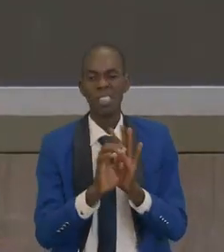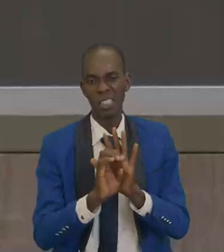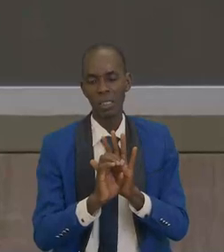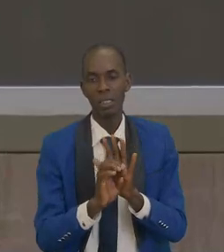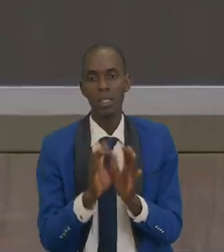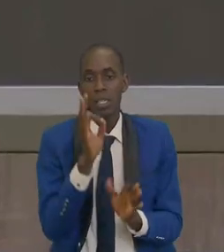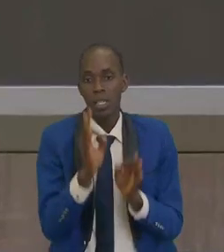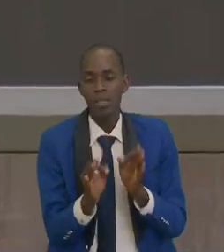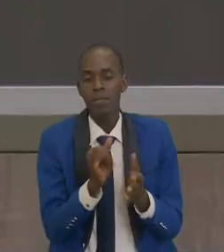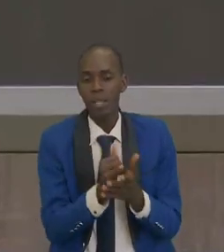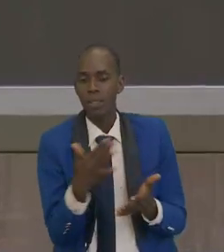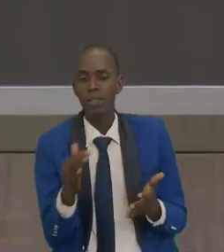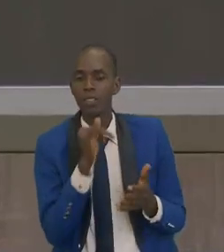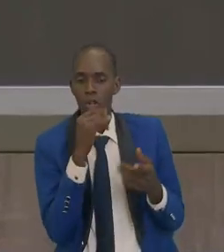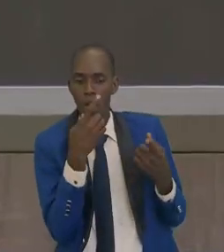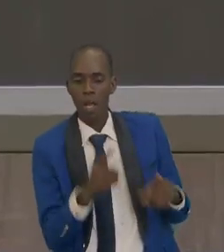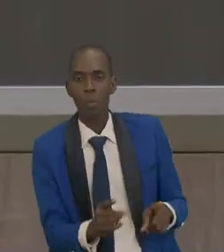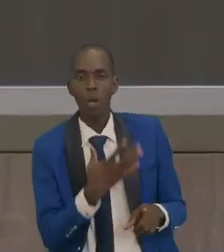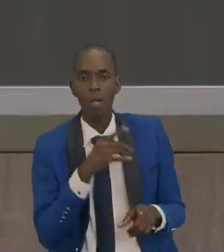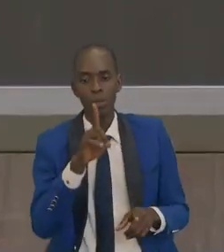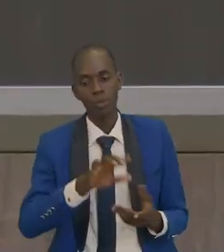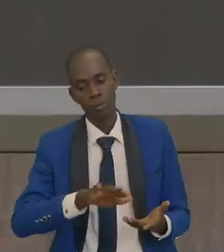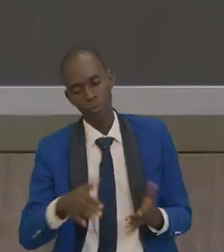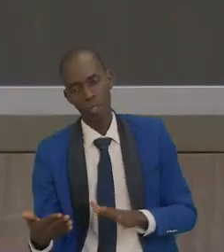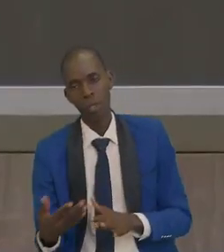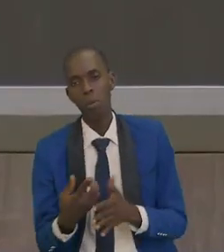ne venait pas et tu mourais?